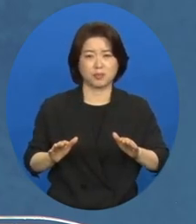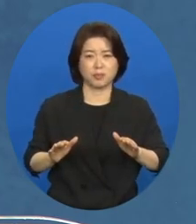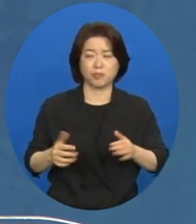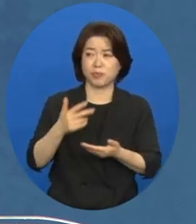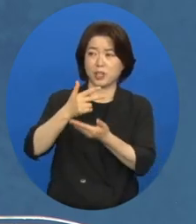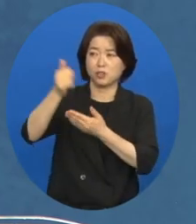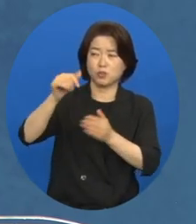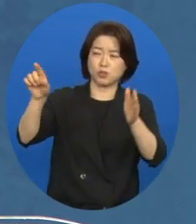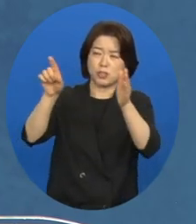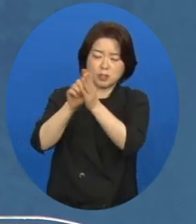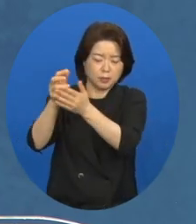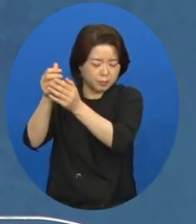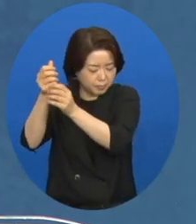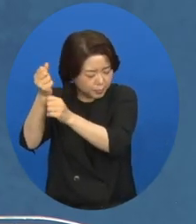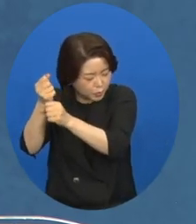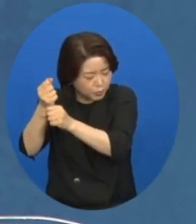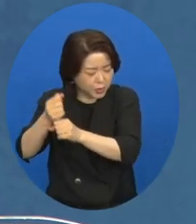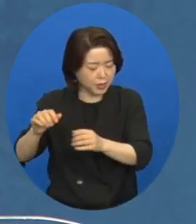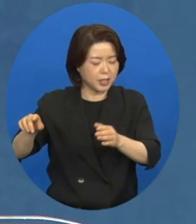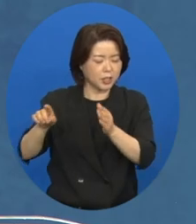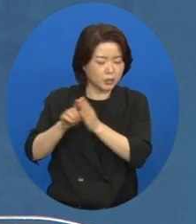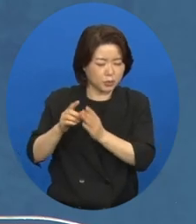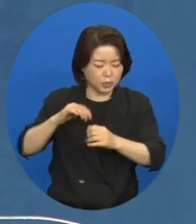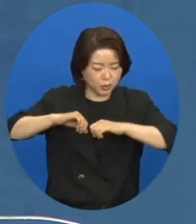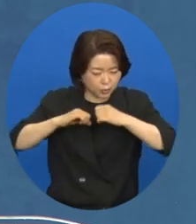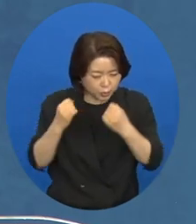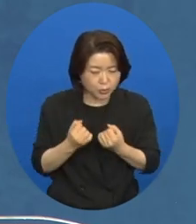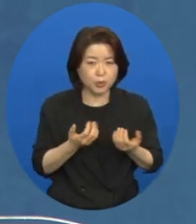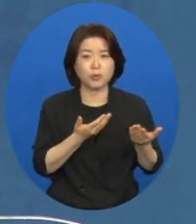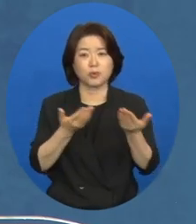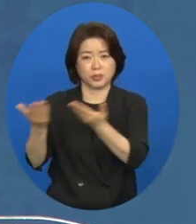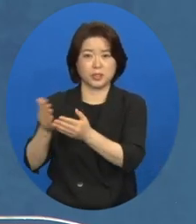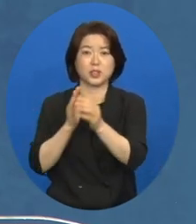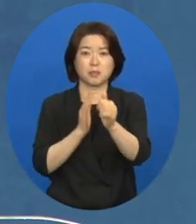주를 신뢰함으로 순종하기를 축복합니다.